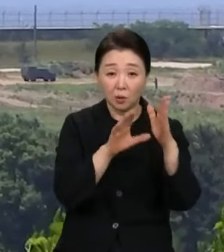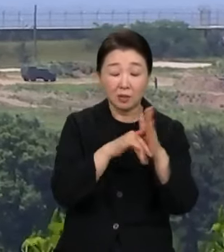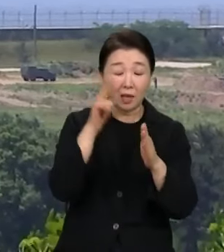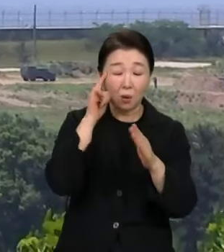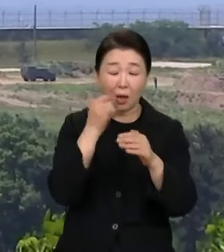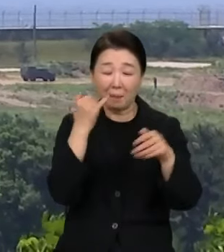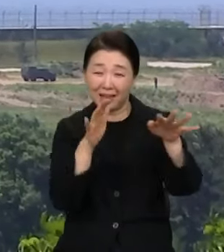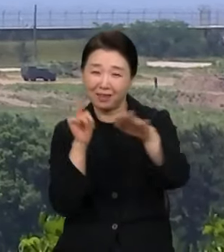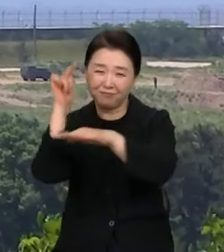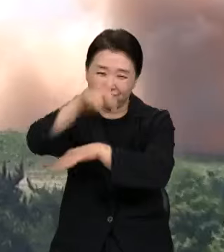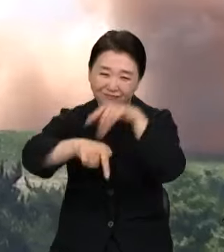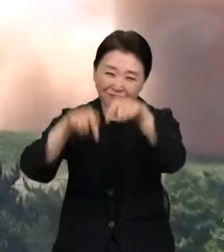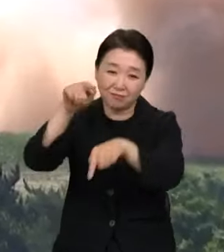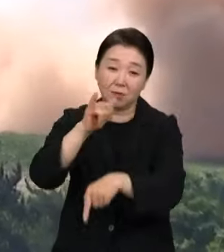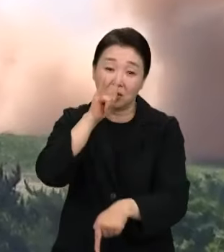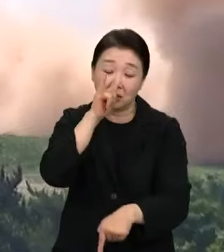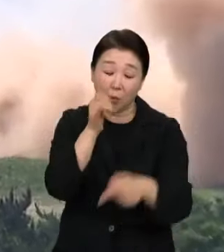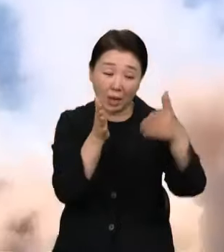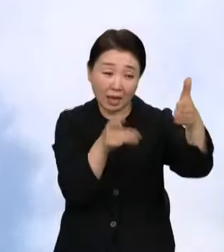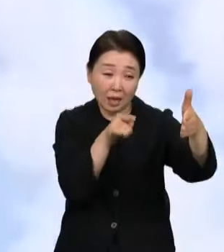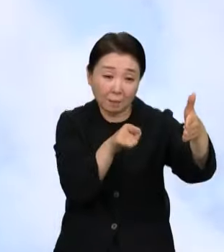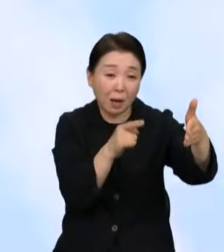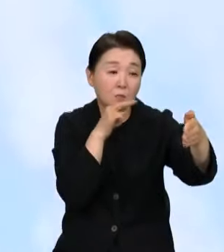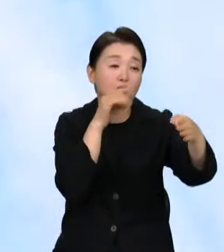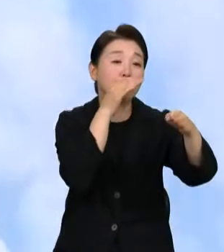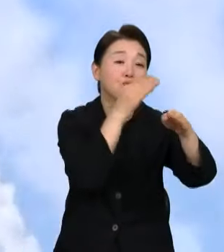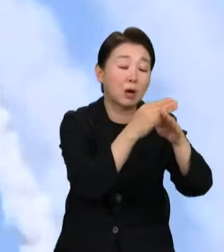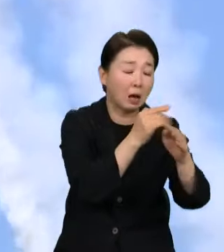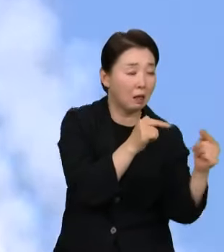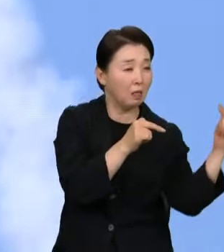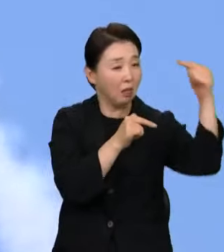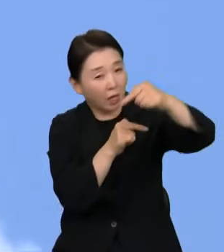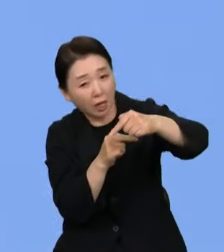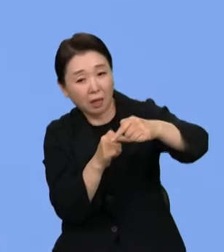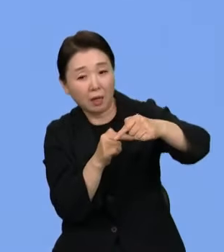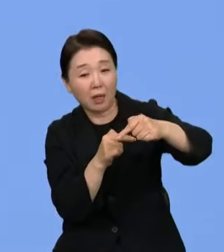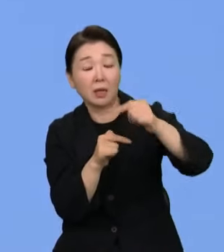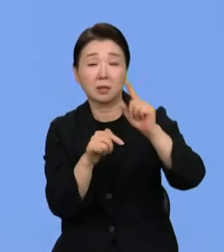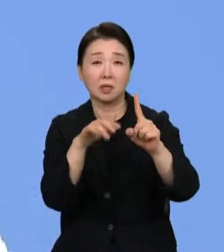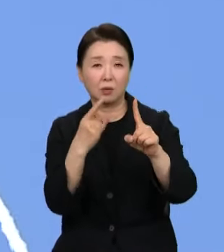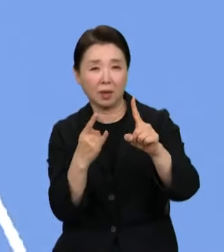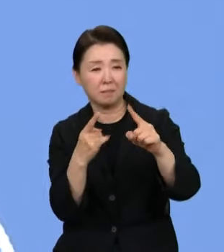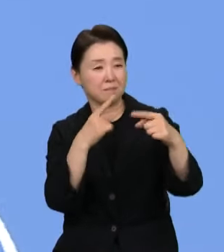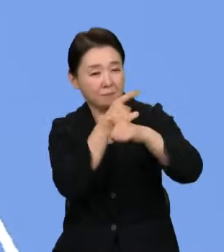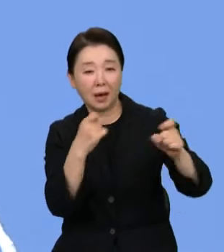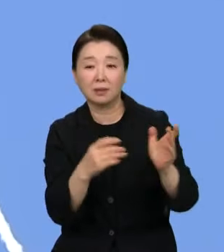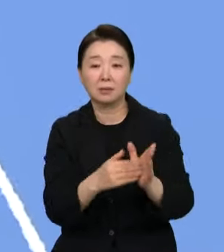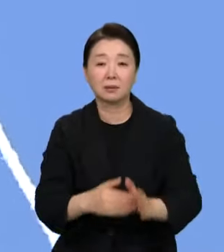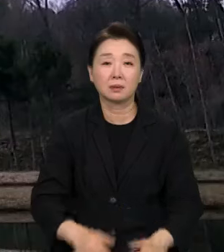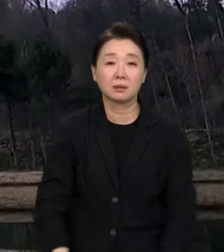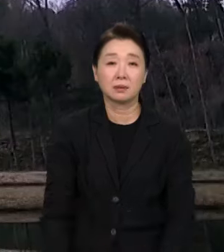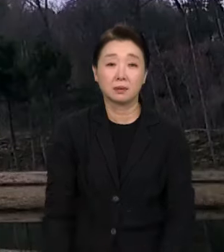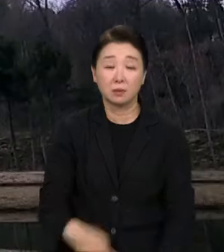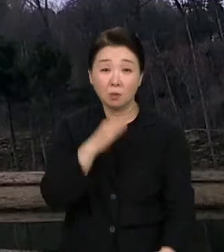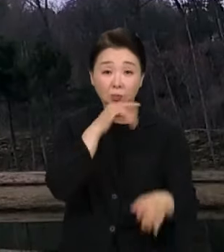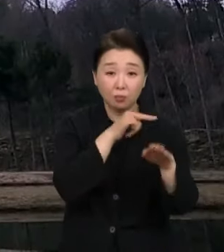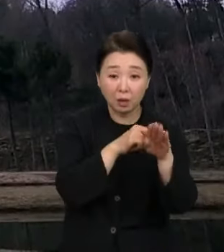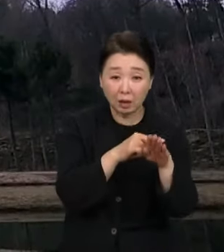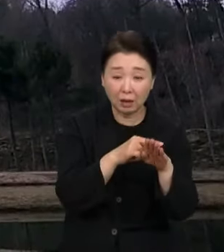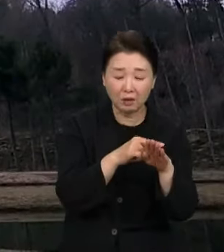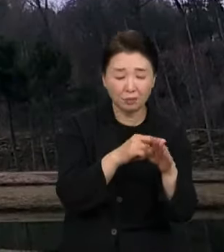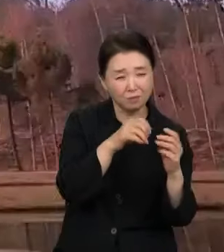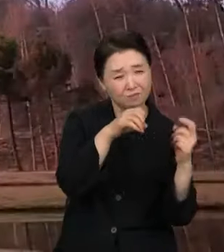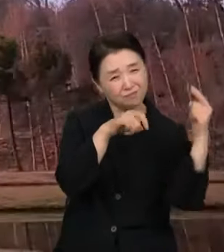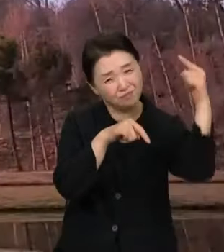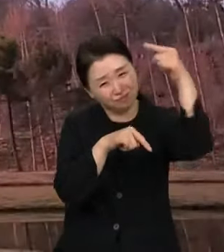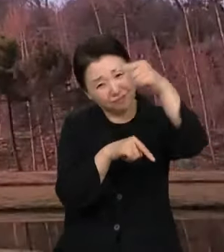해상 사격은 했지만 완충구역 내 북한의 해상 사격 도발에 일회성으로 대응한 차원이었습니다. 북한은 최근 잇따른